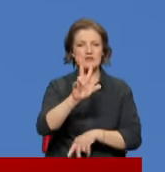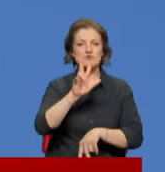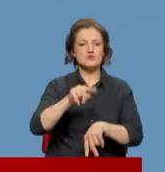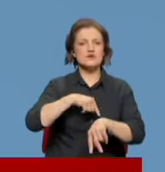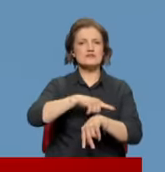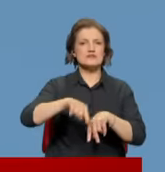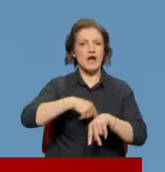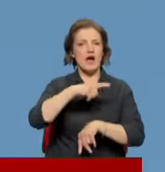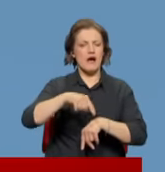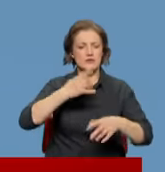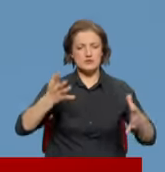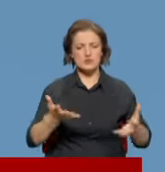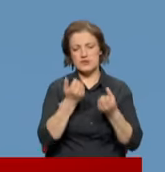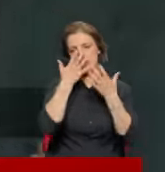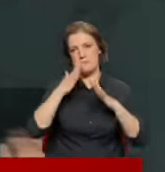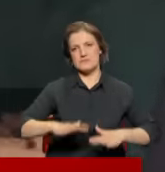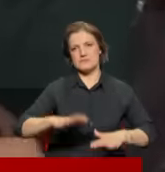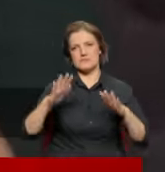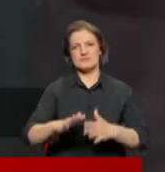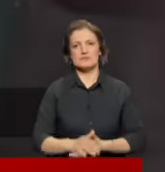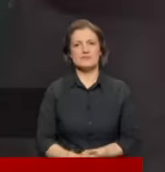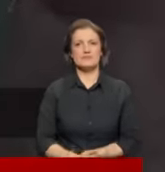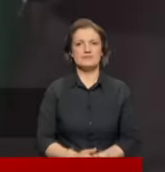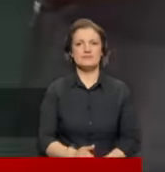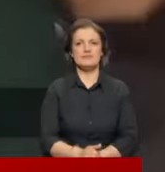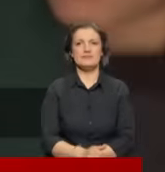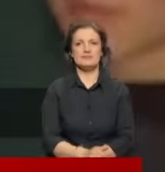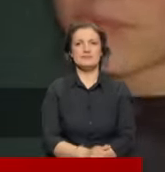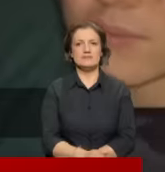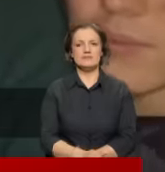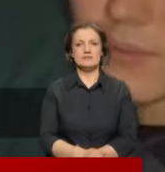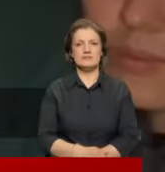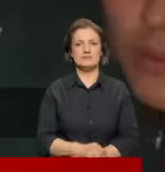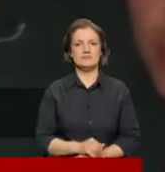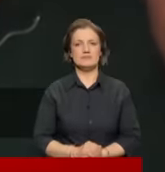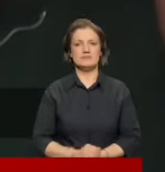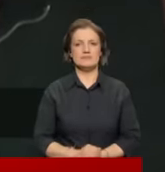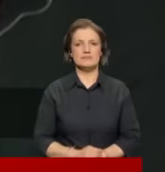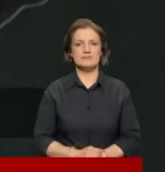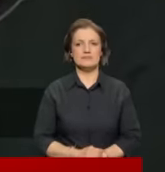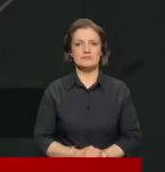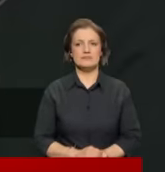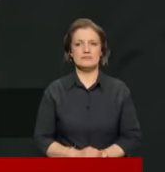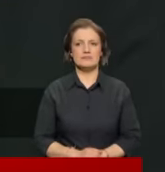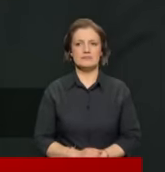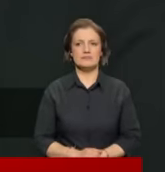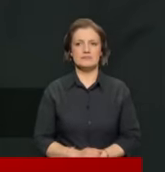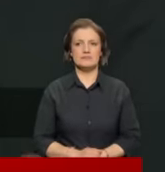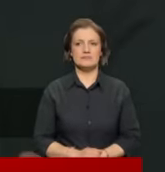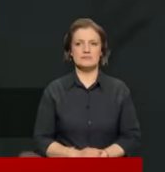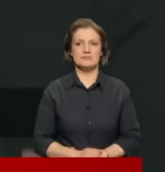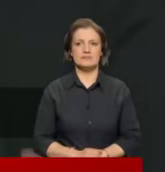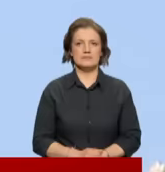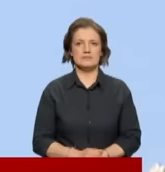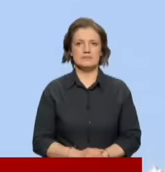saat boyunca kurtarılmayı bekledi. Şimdi birazdan sizi indireceğim. Yalnız biraz sıkıntılı bir işlem. Benim